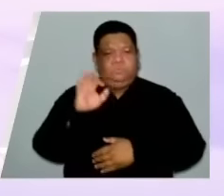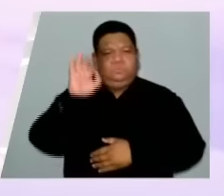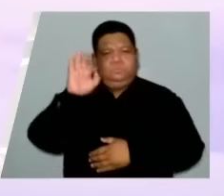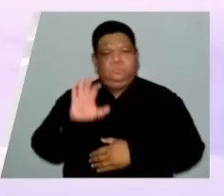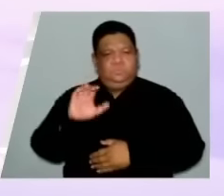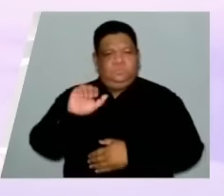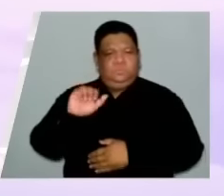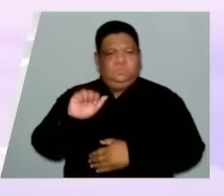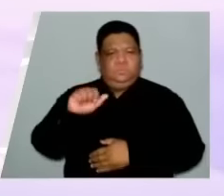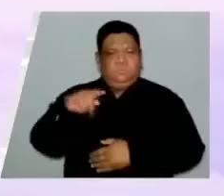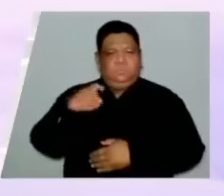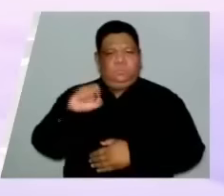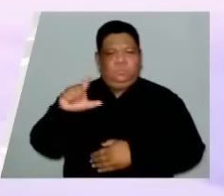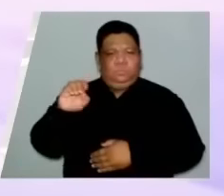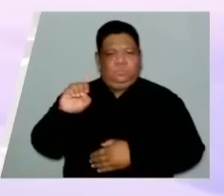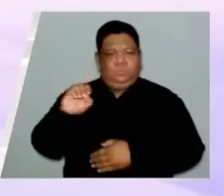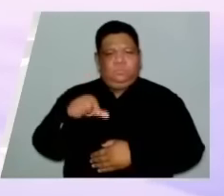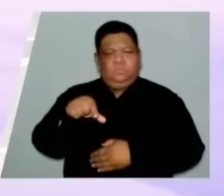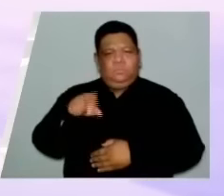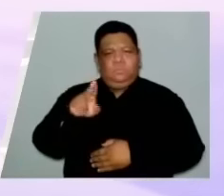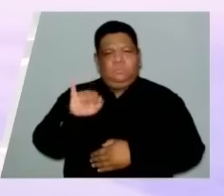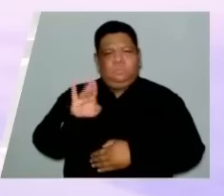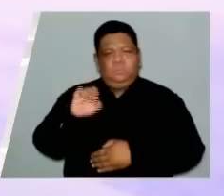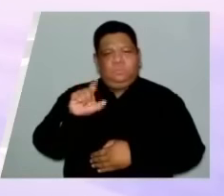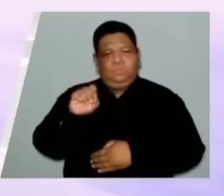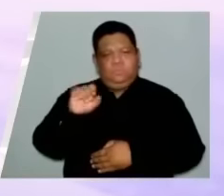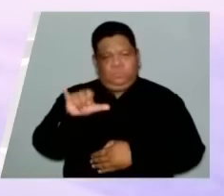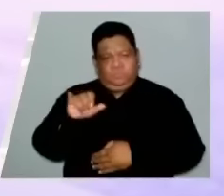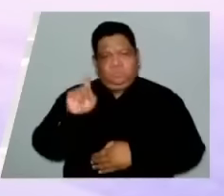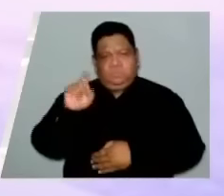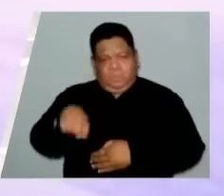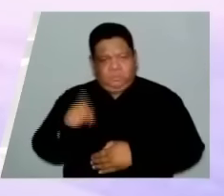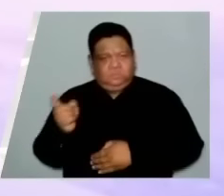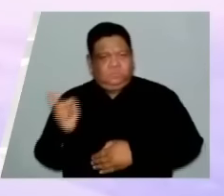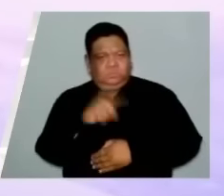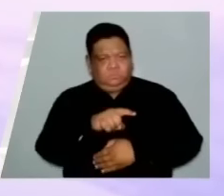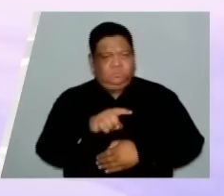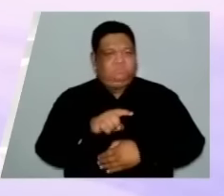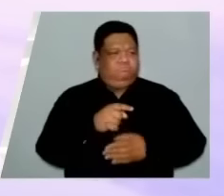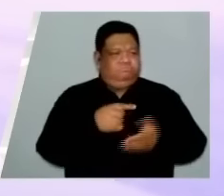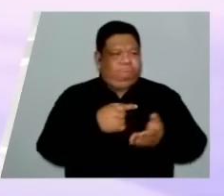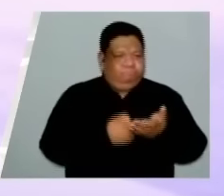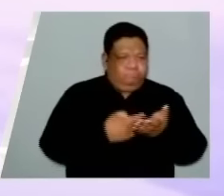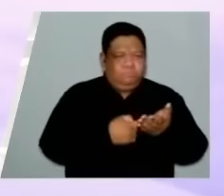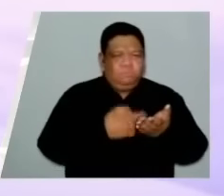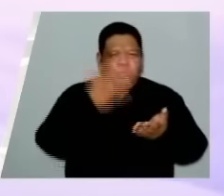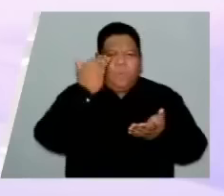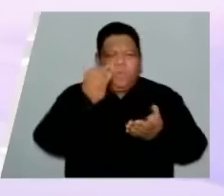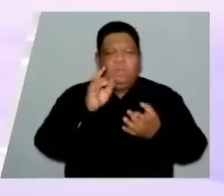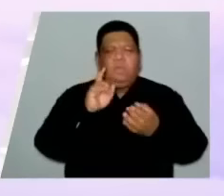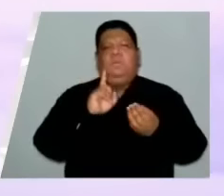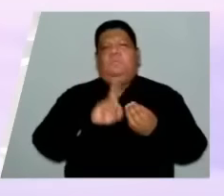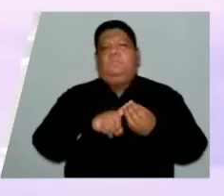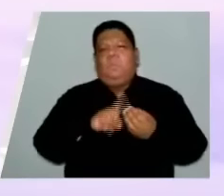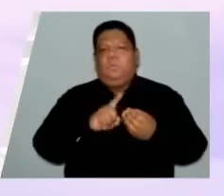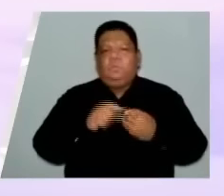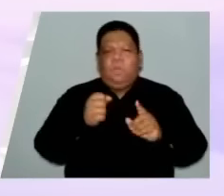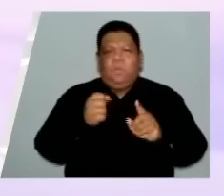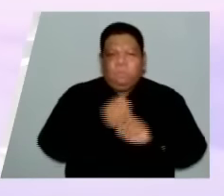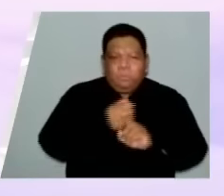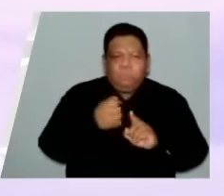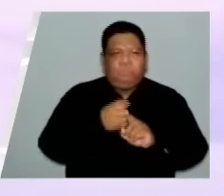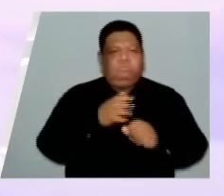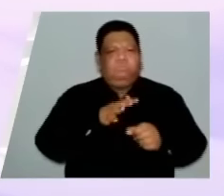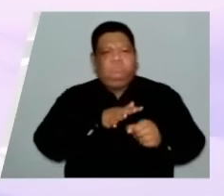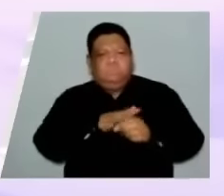pang-abuso sa Kingdom of Jesus Christ. Daong kati sa Senado ang pananakit umano ng pastor sa mga dating miyembro. Saksi,